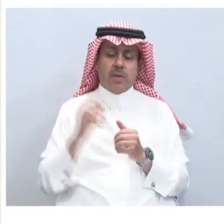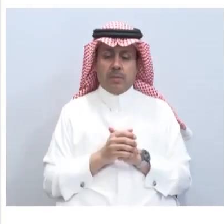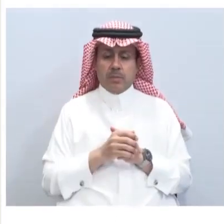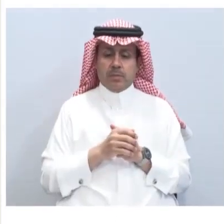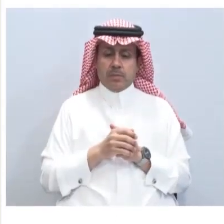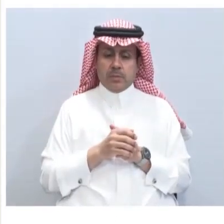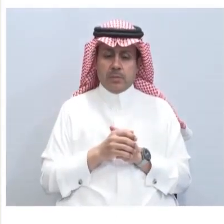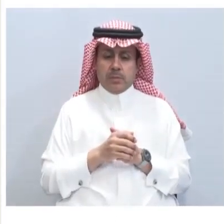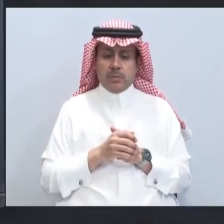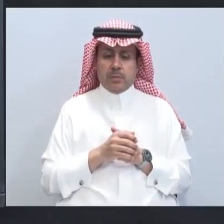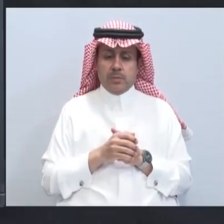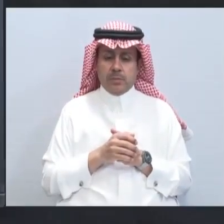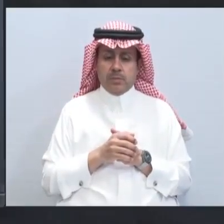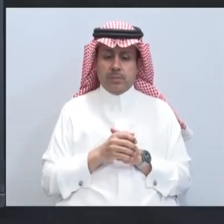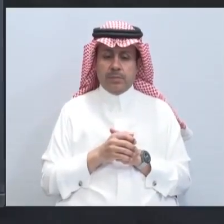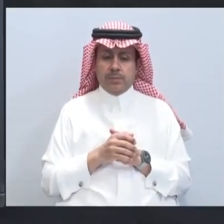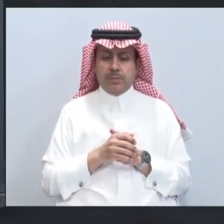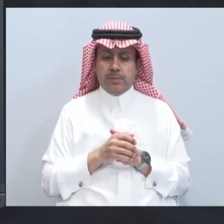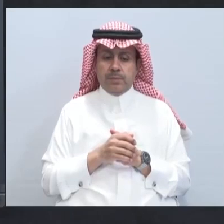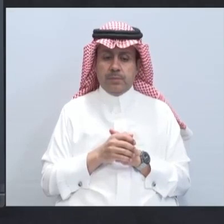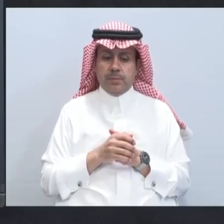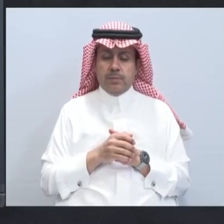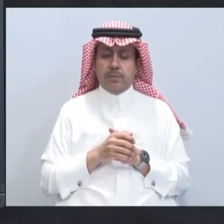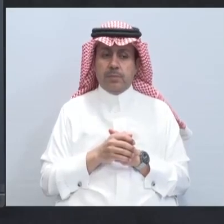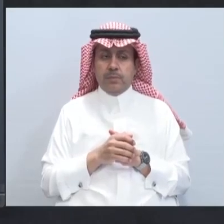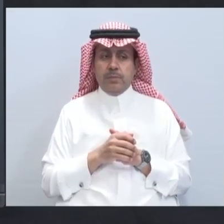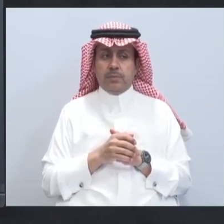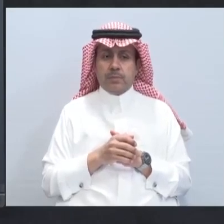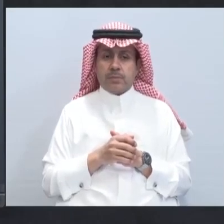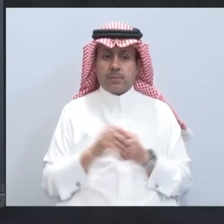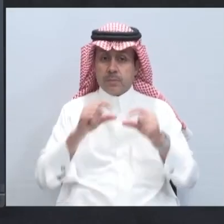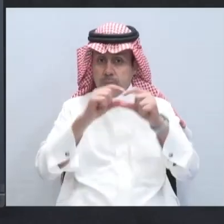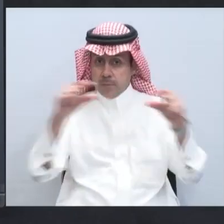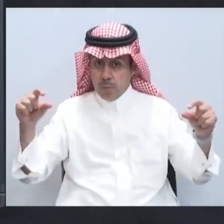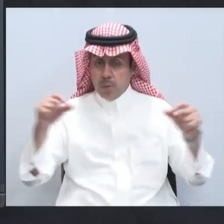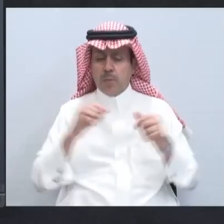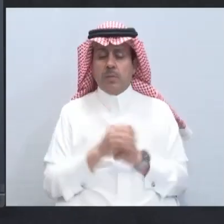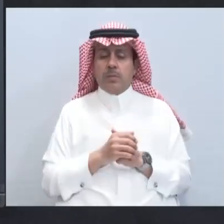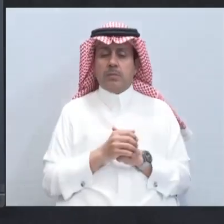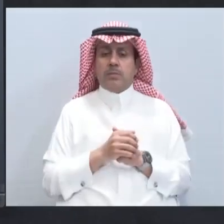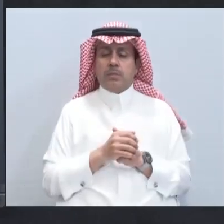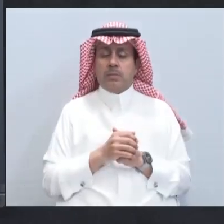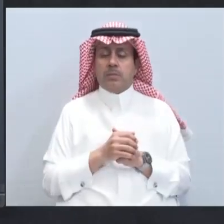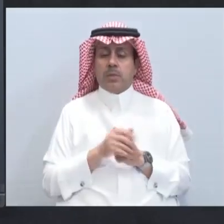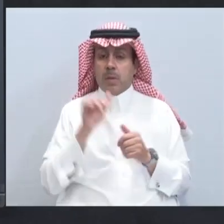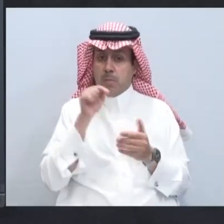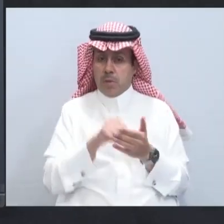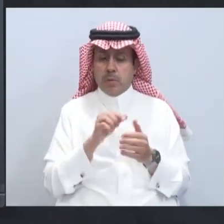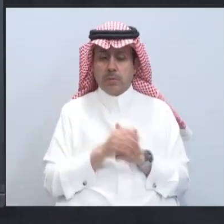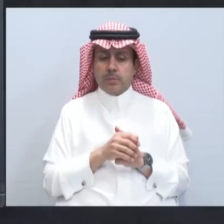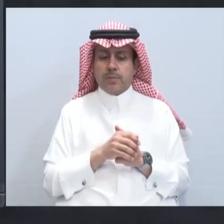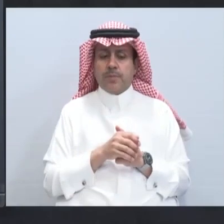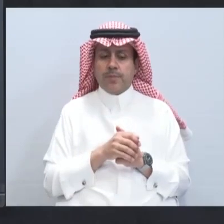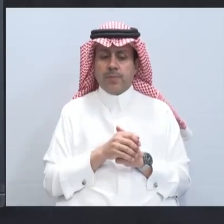النماذج صفحات الرئيسيه لهذه المواقع لك ايضا ان تقوم بزياره هذه المواقع